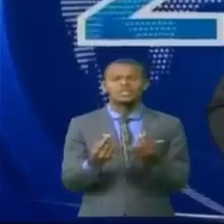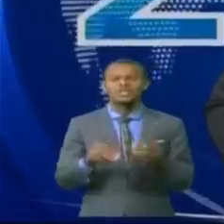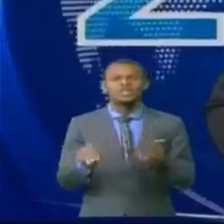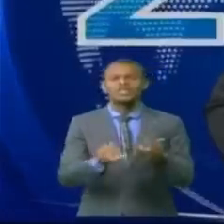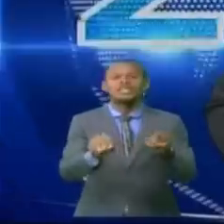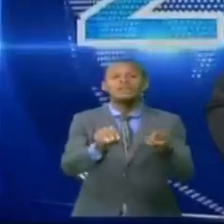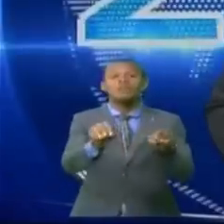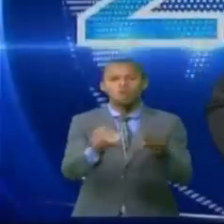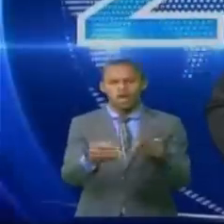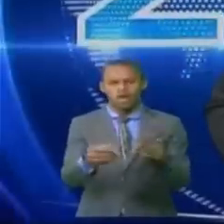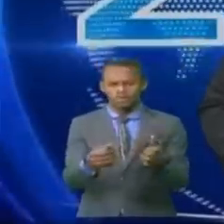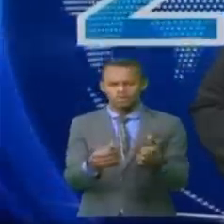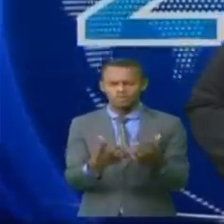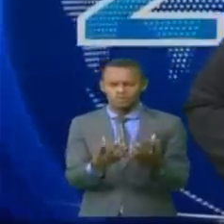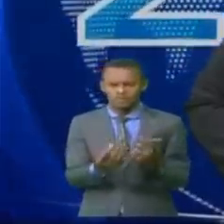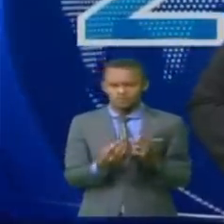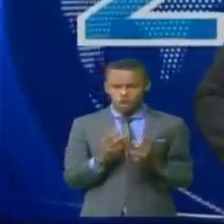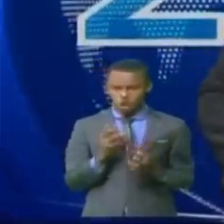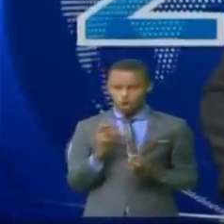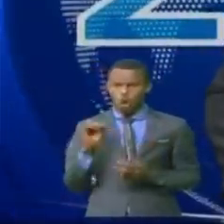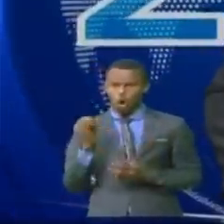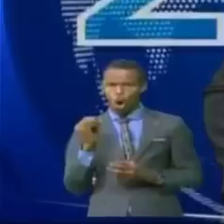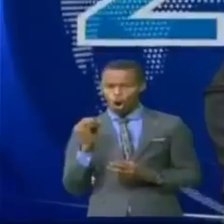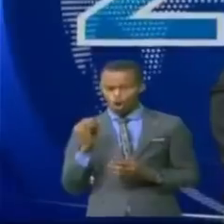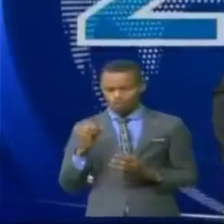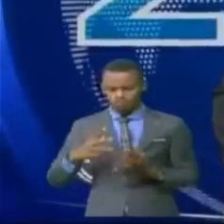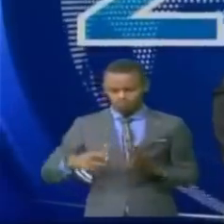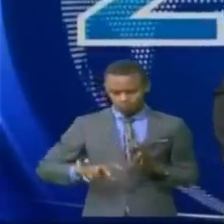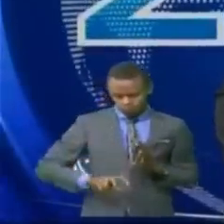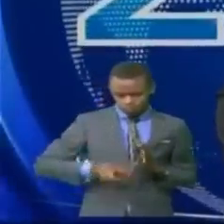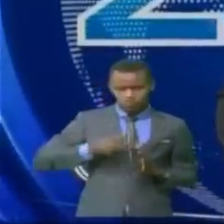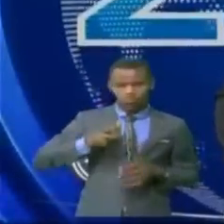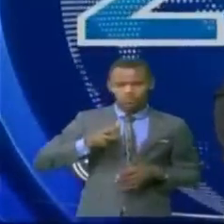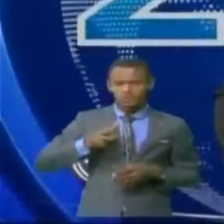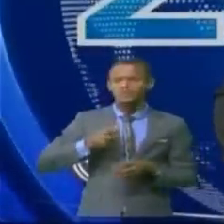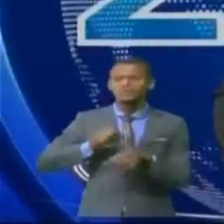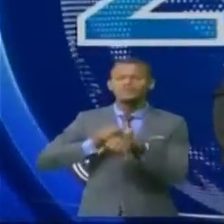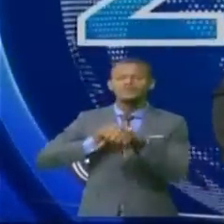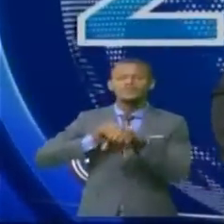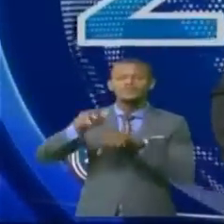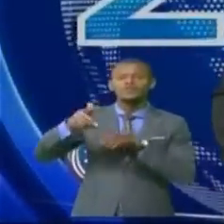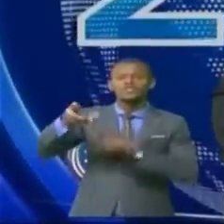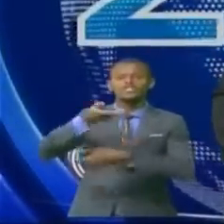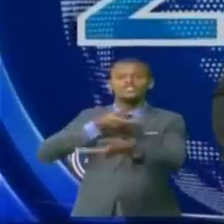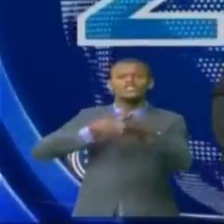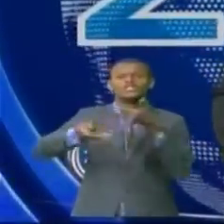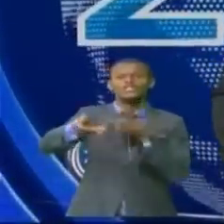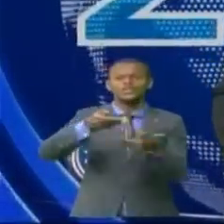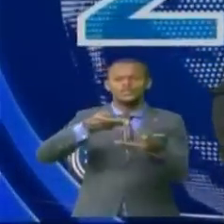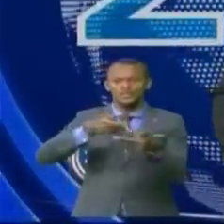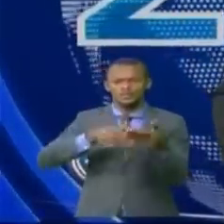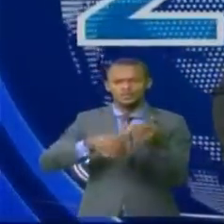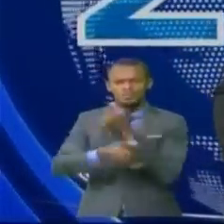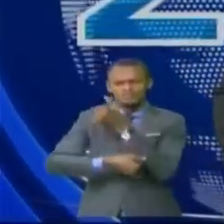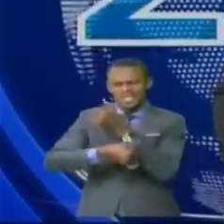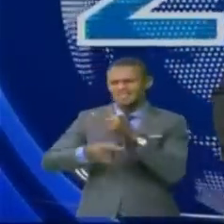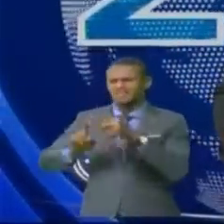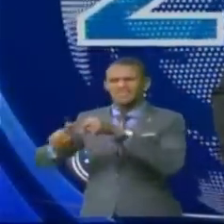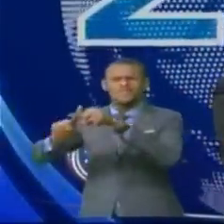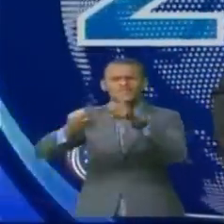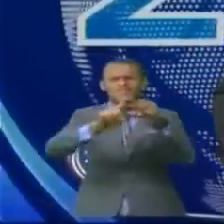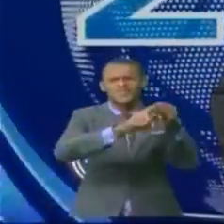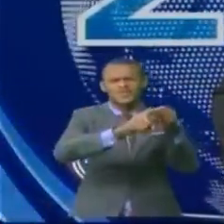l'or? Voilà un sujet exploité au cours de la deuxième journée du forum sur la mise en œuvre de la stratégie de la CIRGEL